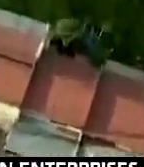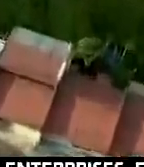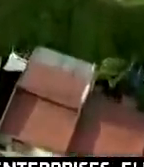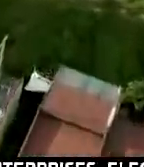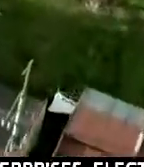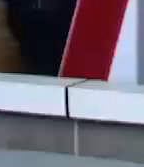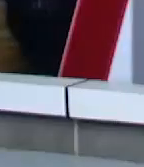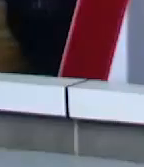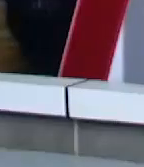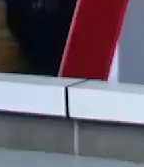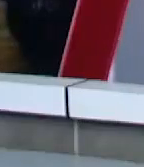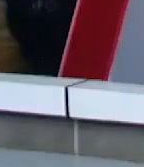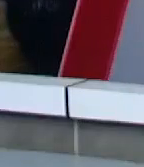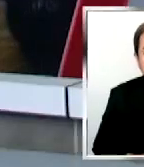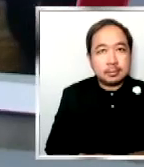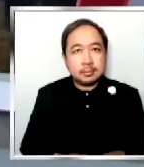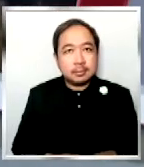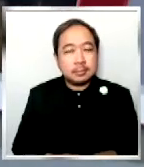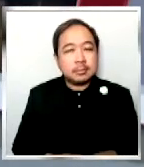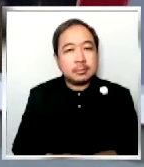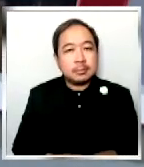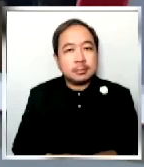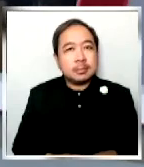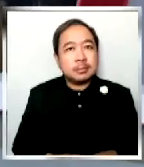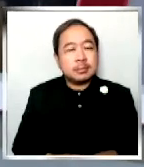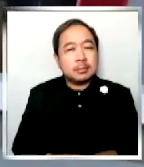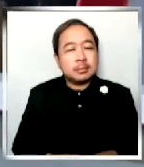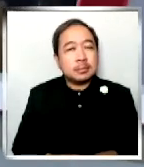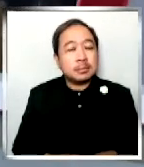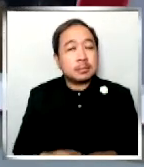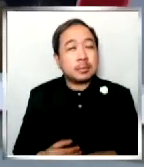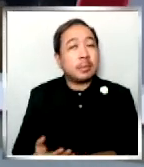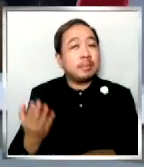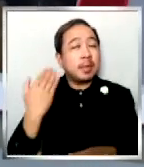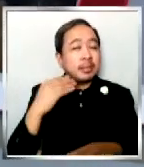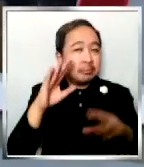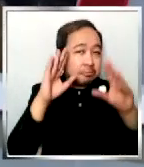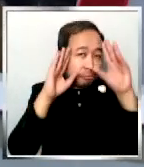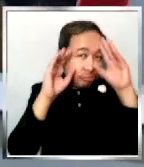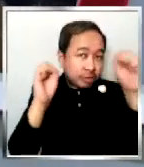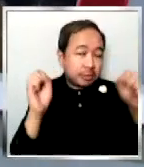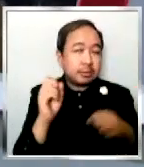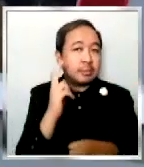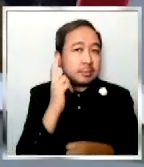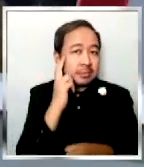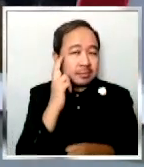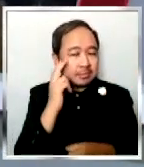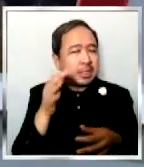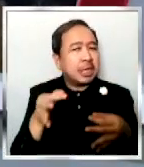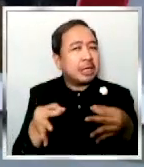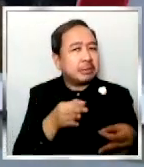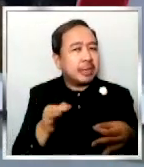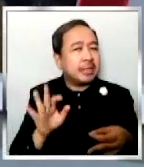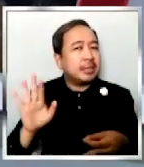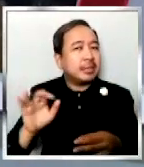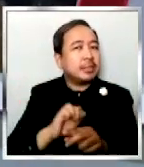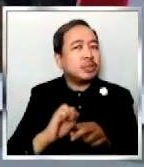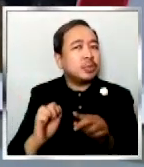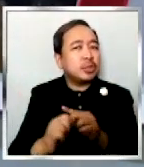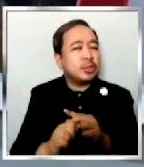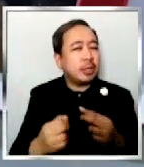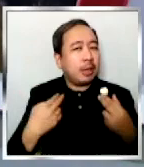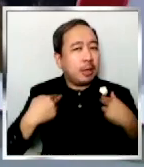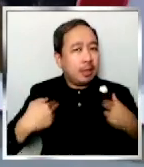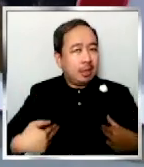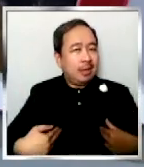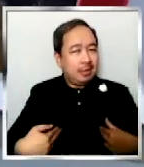24 oras. Ibinahagi ni dating Pangulong Rodrigo Duterte ang estado ng kanyang kalusugan ngayon na may kaugnayan daw sa